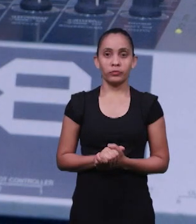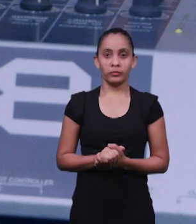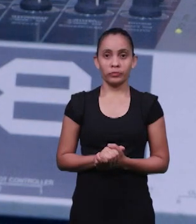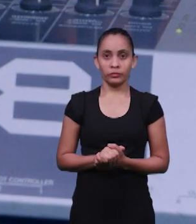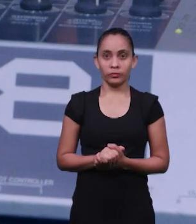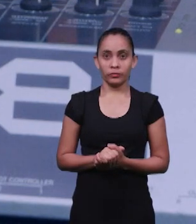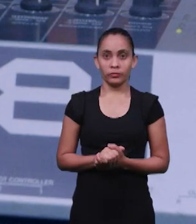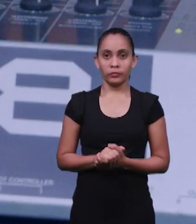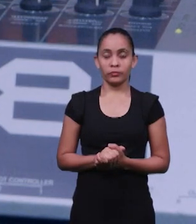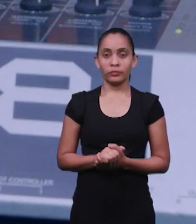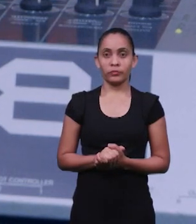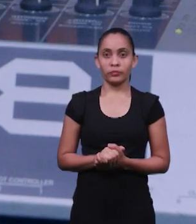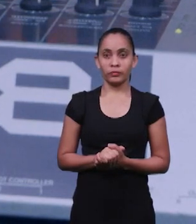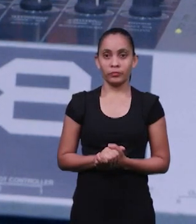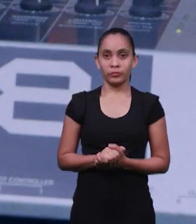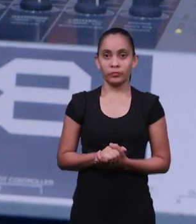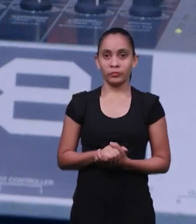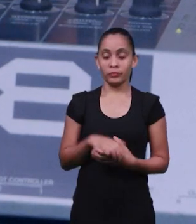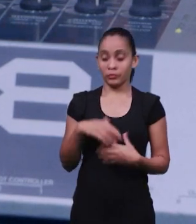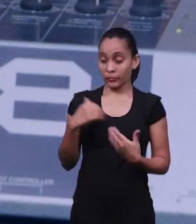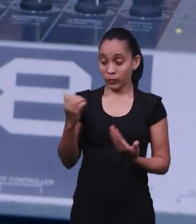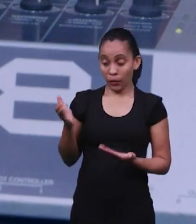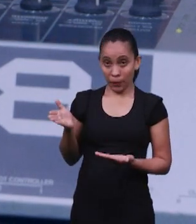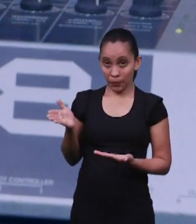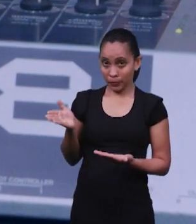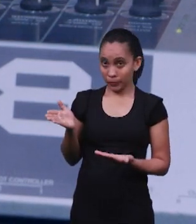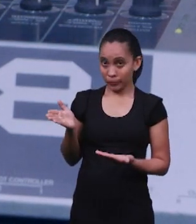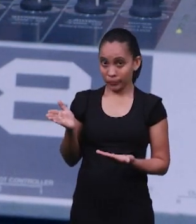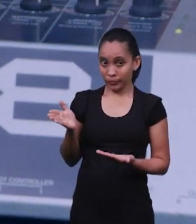Isso. Fá, sol, sol, sol.